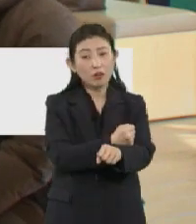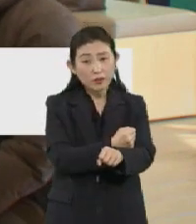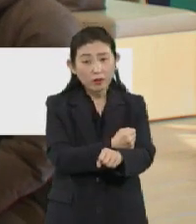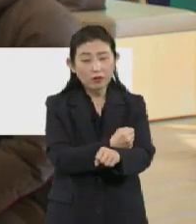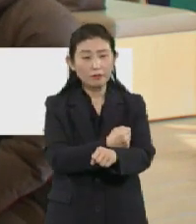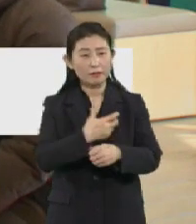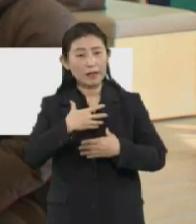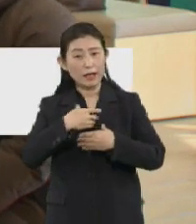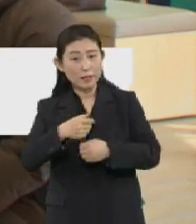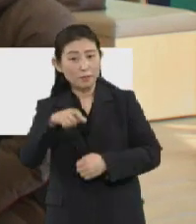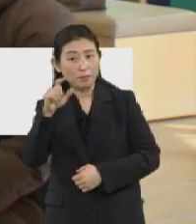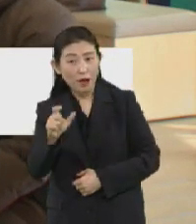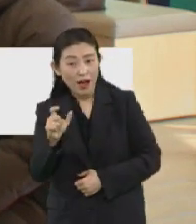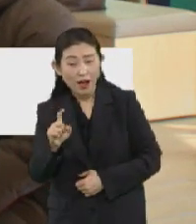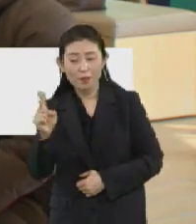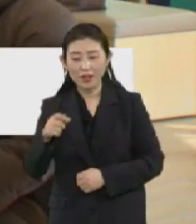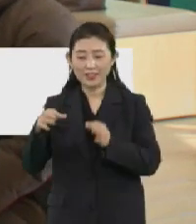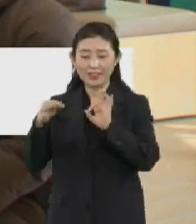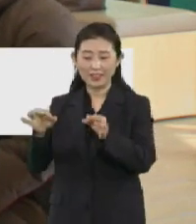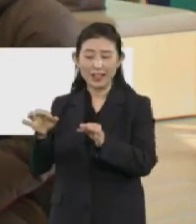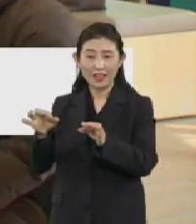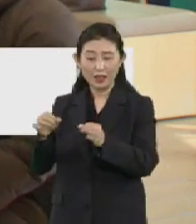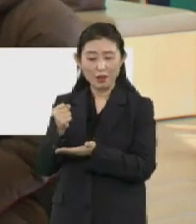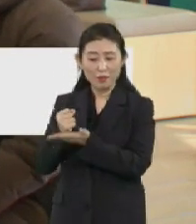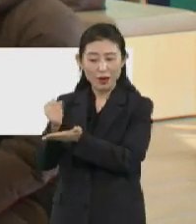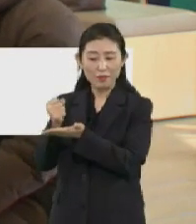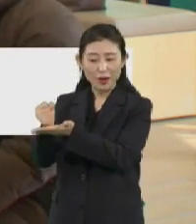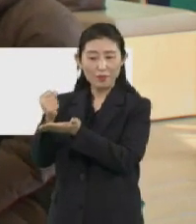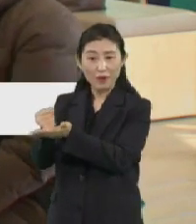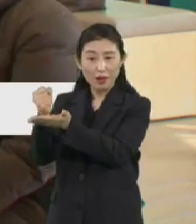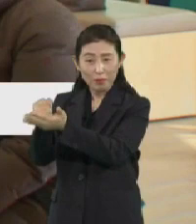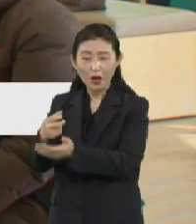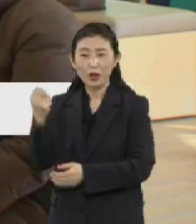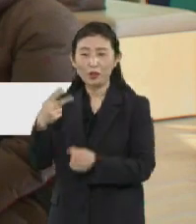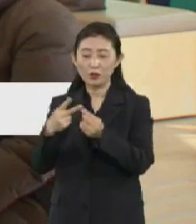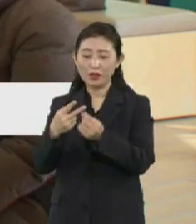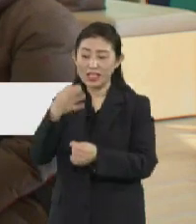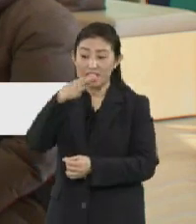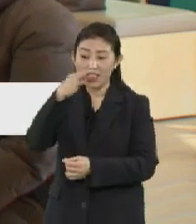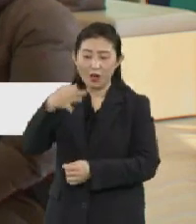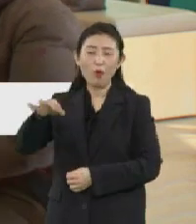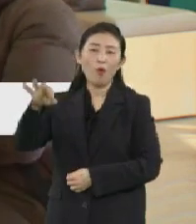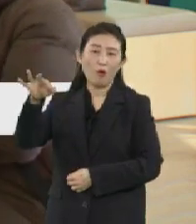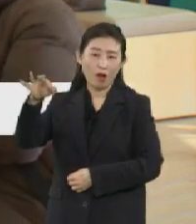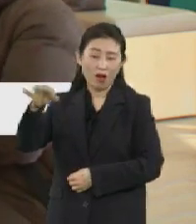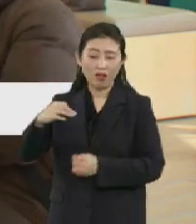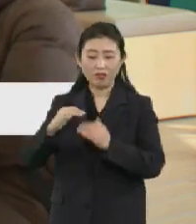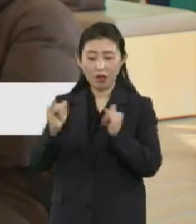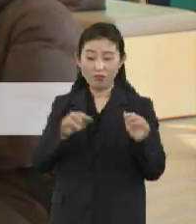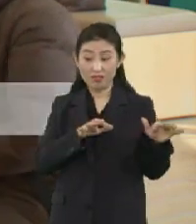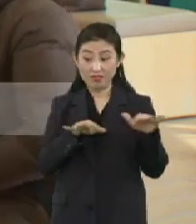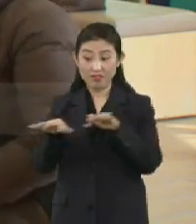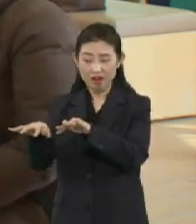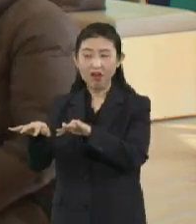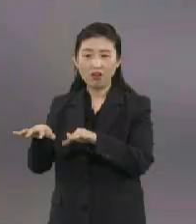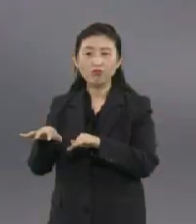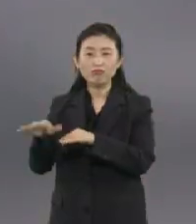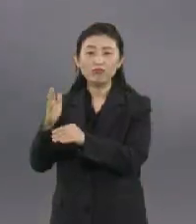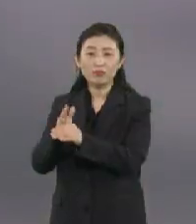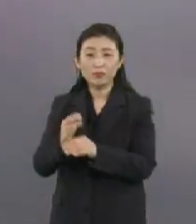입출금이 자유로운 MMF 상품이나 그다음에 금리 인상에 따른 예적금 상품으로 소비자의 관심이 증가하고